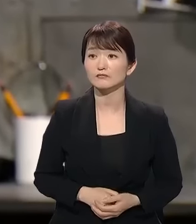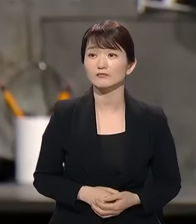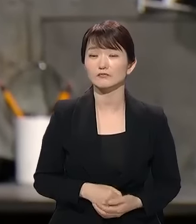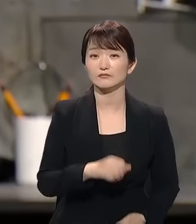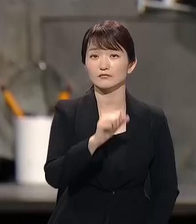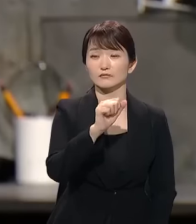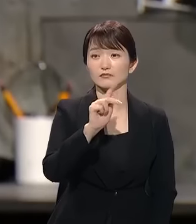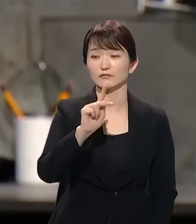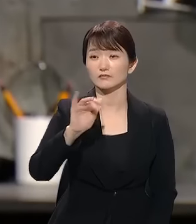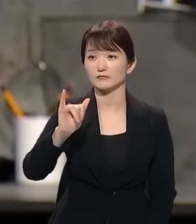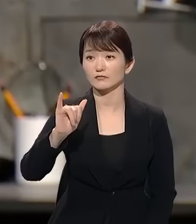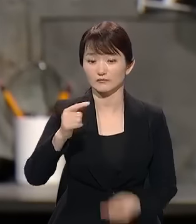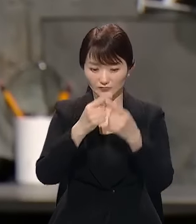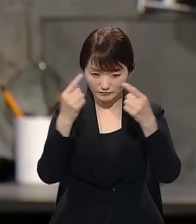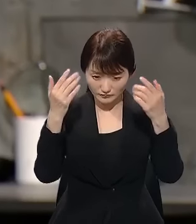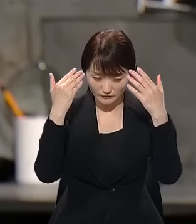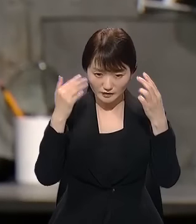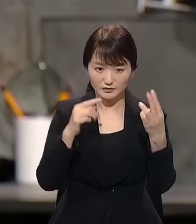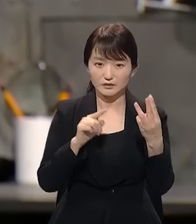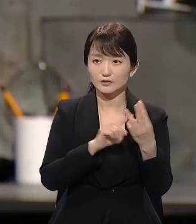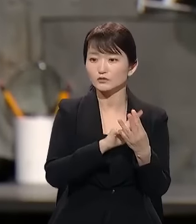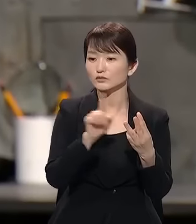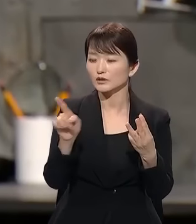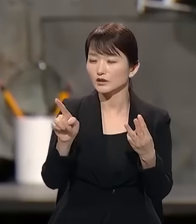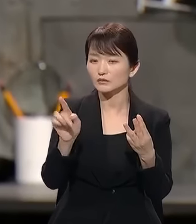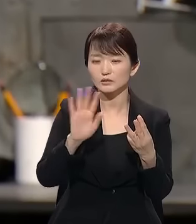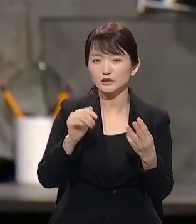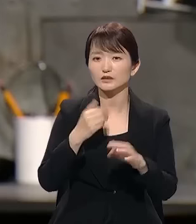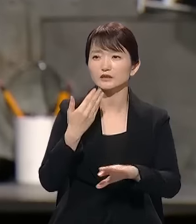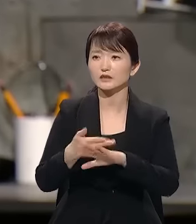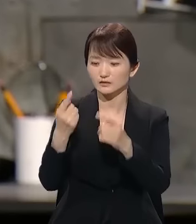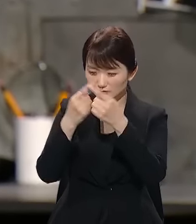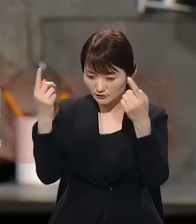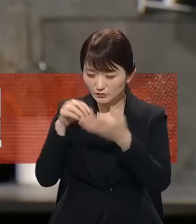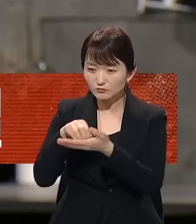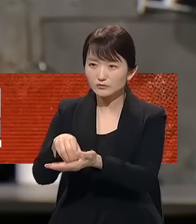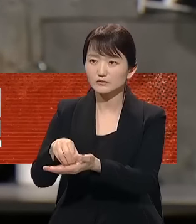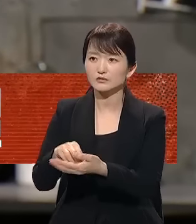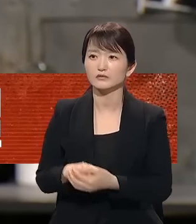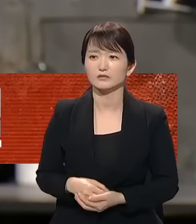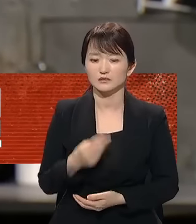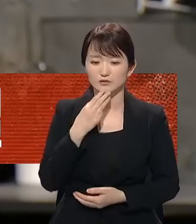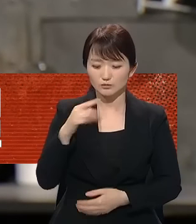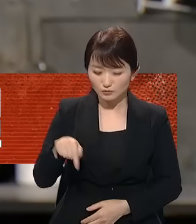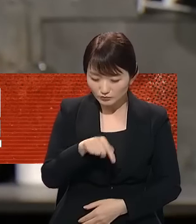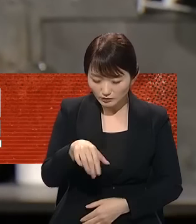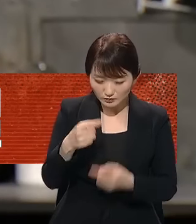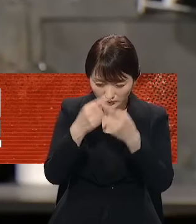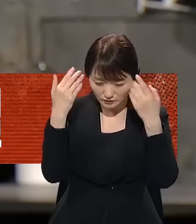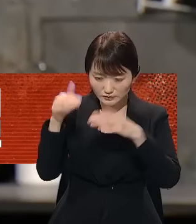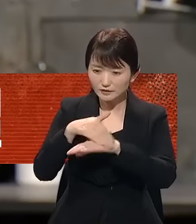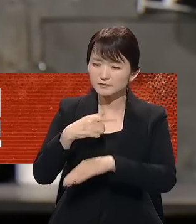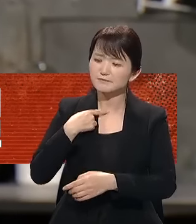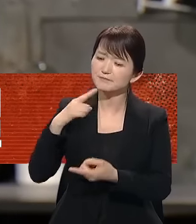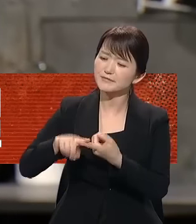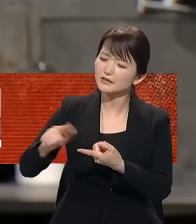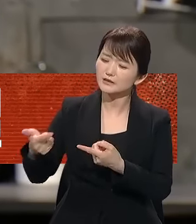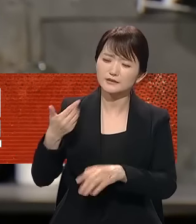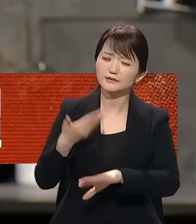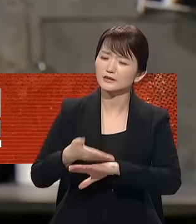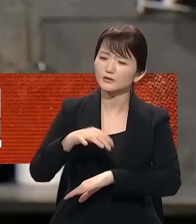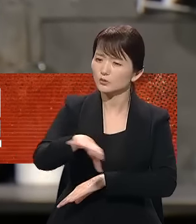스카이라고 하는데 세 군데 중에 한 곳이 아닌 다른 곳에 갔기 때문에 인서울이지만 마음이 안 뜬다. 다른 데는 뭐 학교 같지도 않다라고